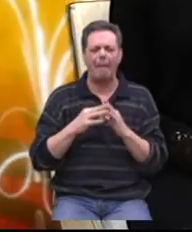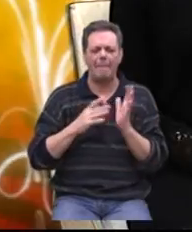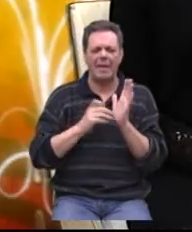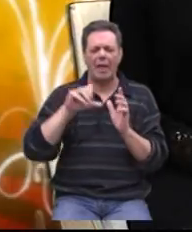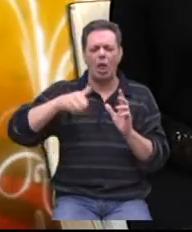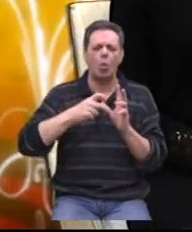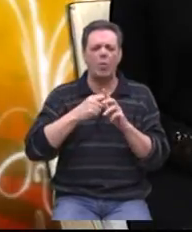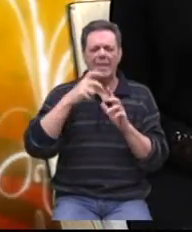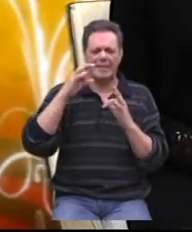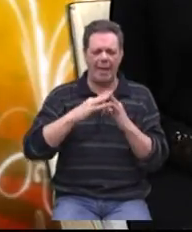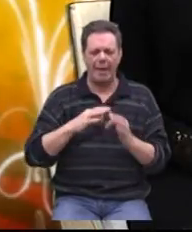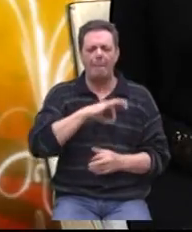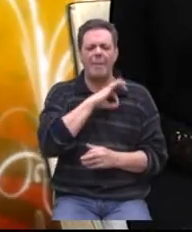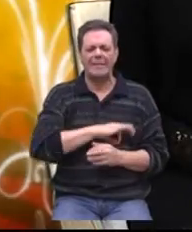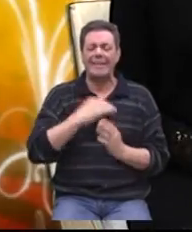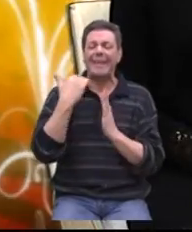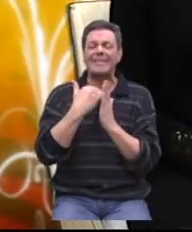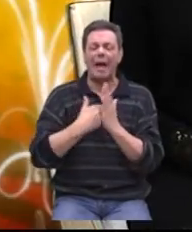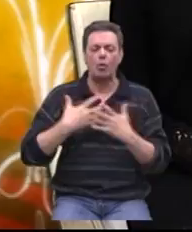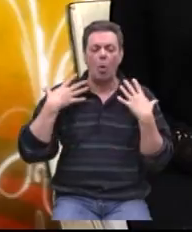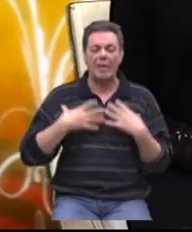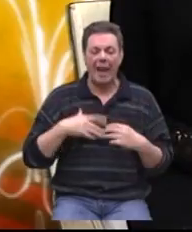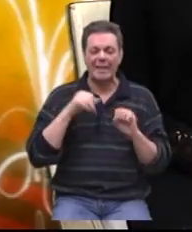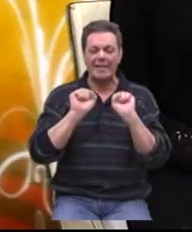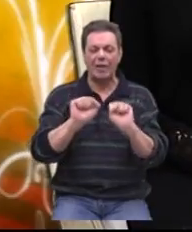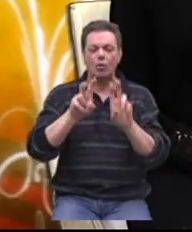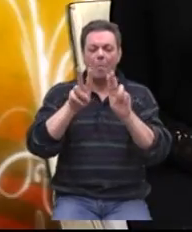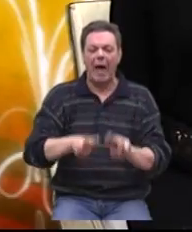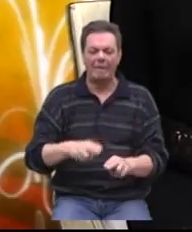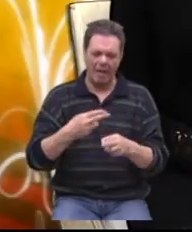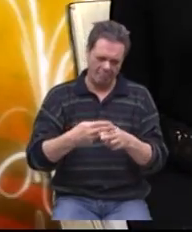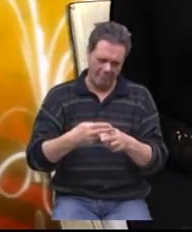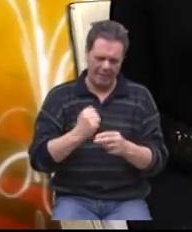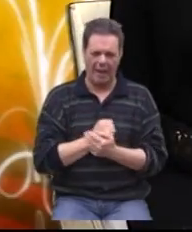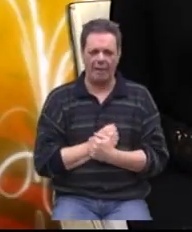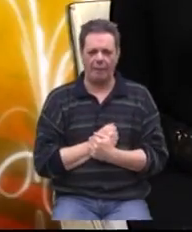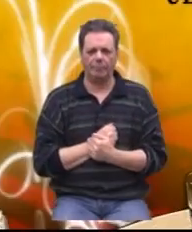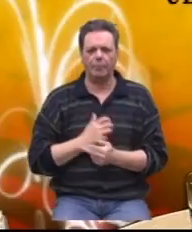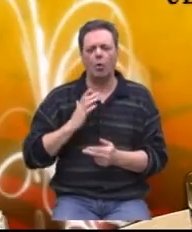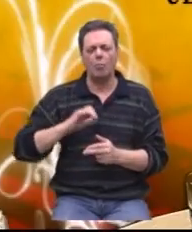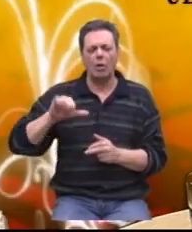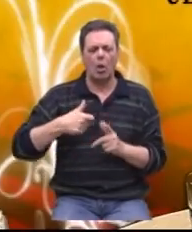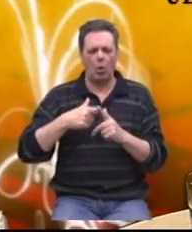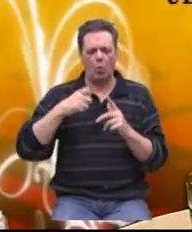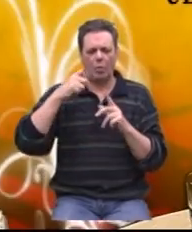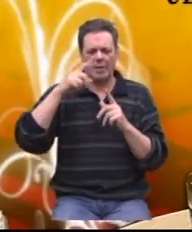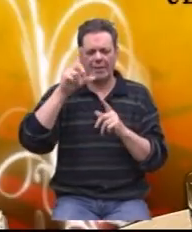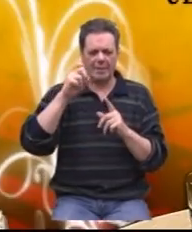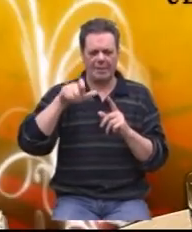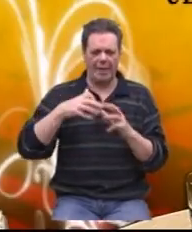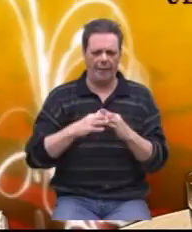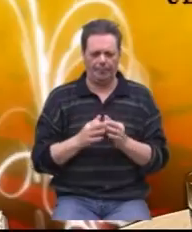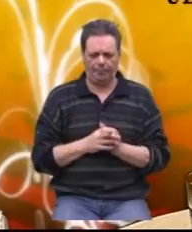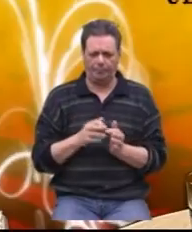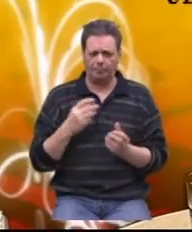je predsjednik Zakonskog tijela za zaštitu prava pacijenata. Gospodin Jukica, zašto sam vas pozvala?